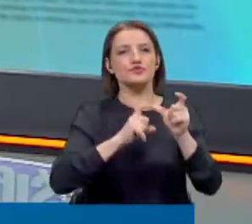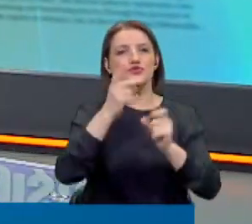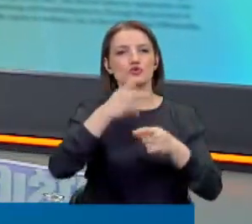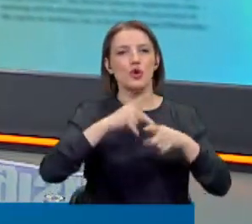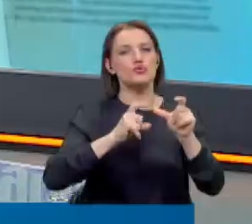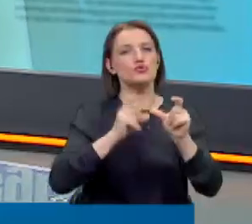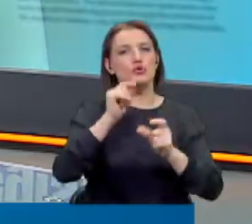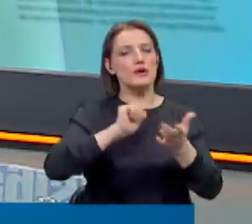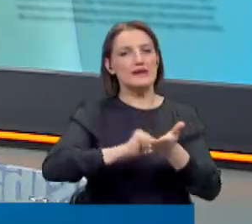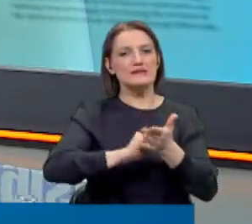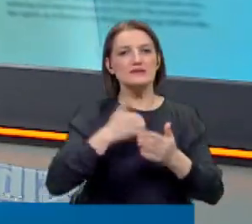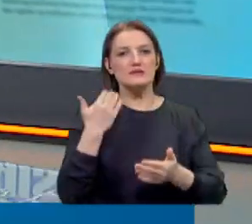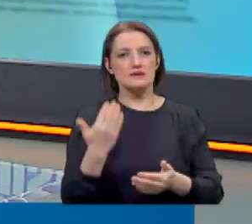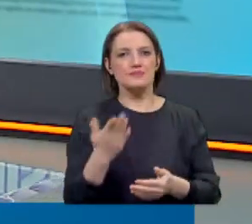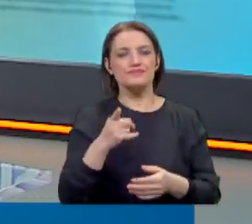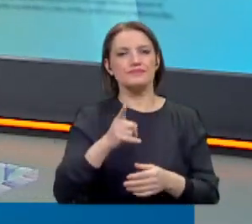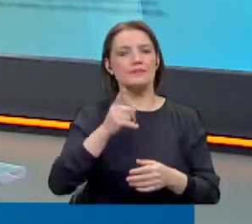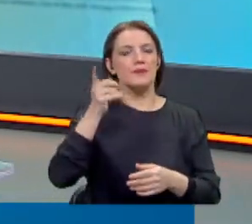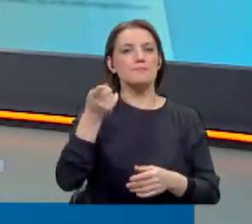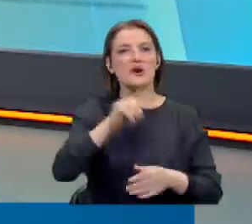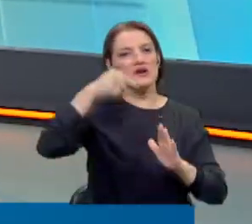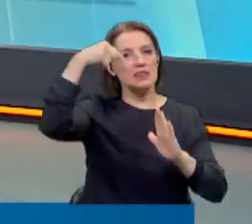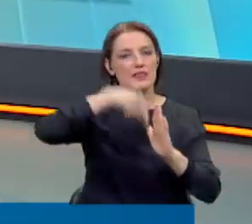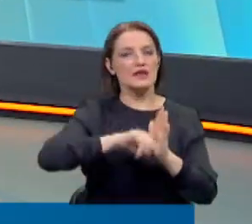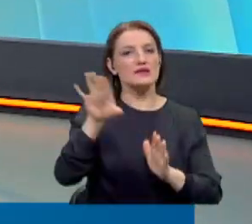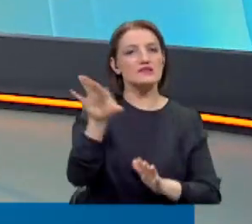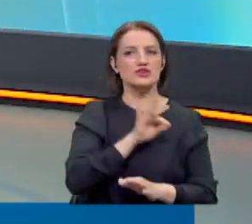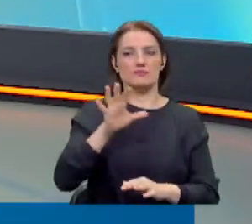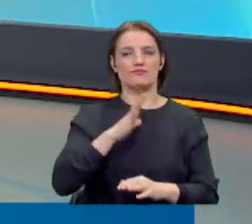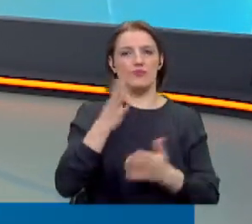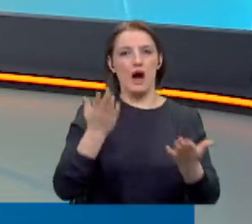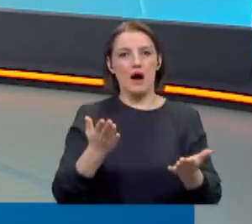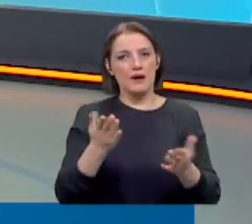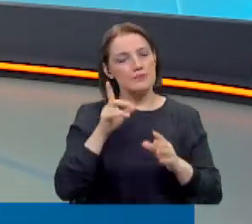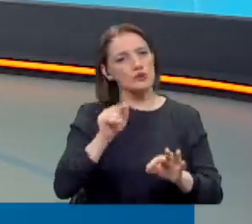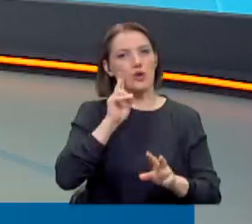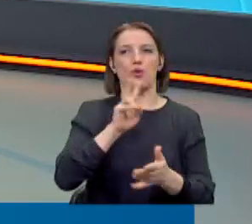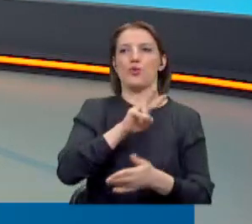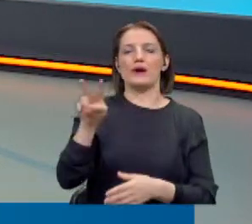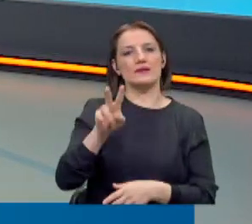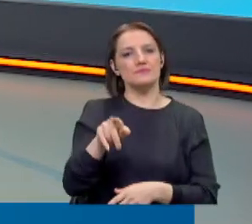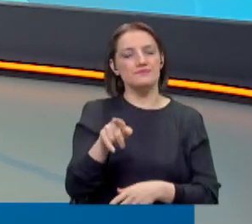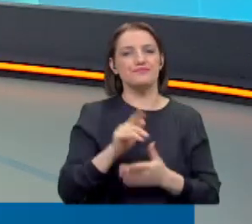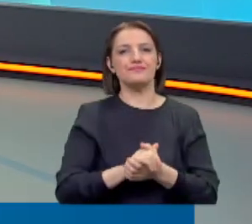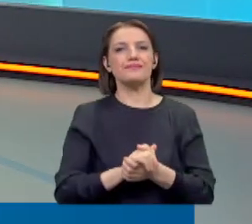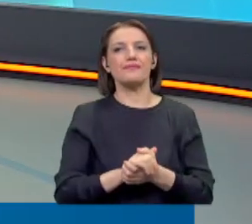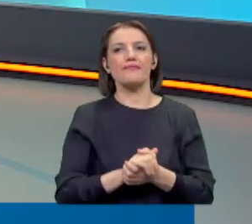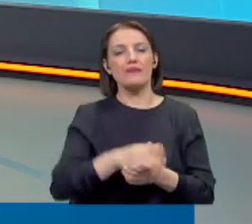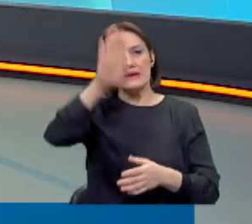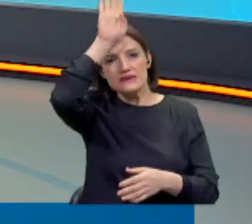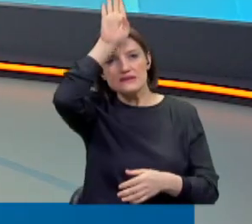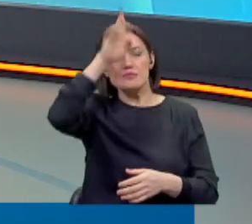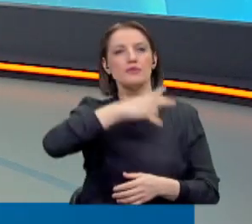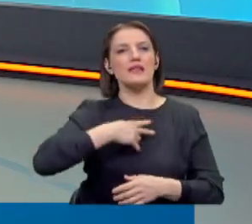Bunu geçtikten sonra Sözcü Gazetesinde sesimiz başka detaylarda var aslında Tamam hadi bunu da okuyan Ondan sonra diğer Başlığa geçelim